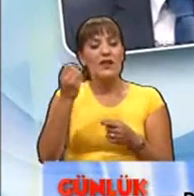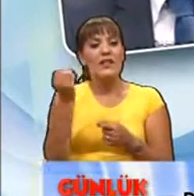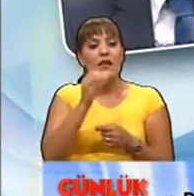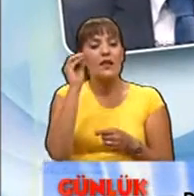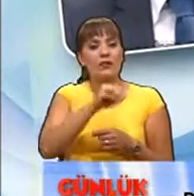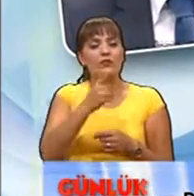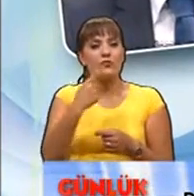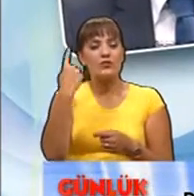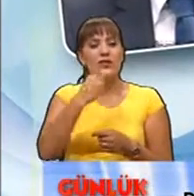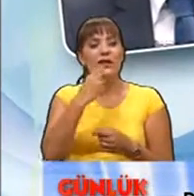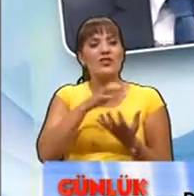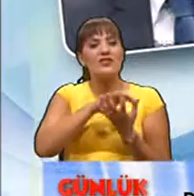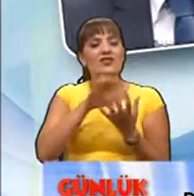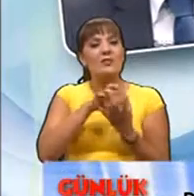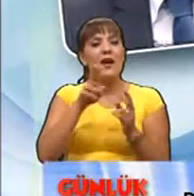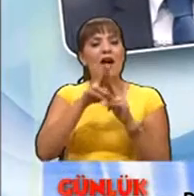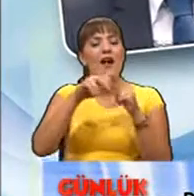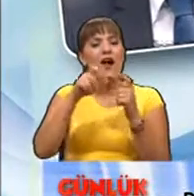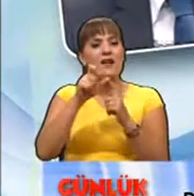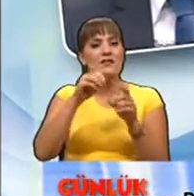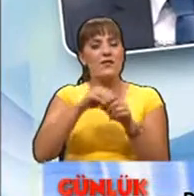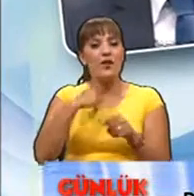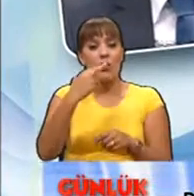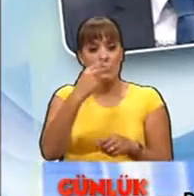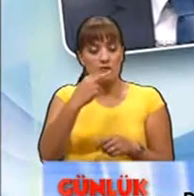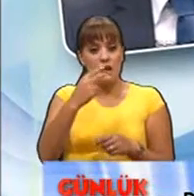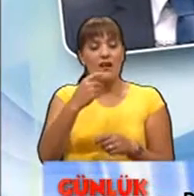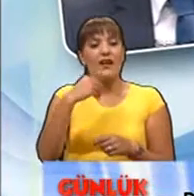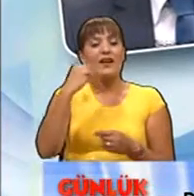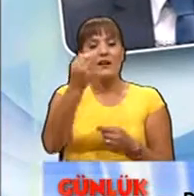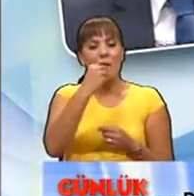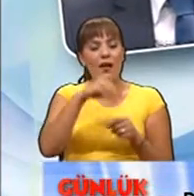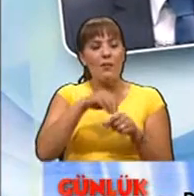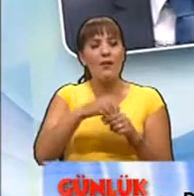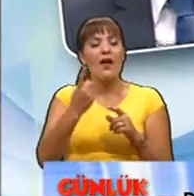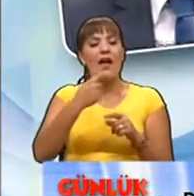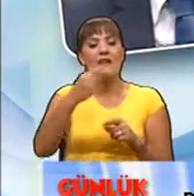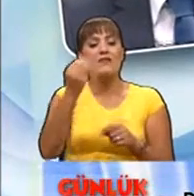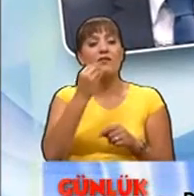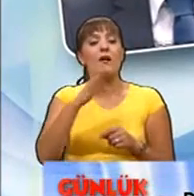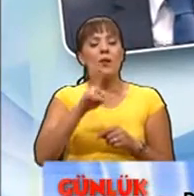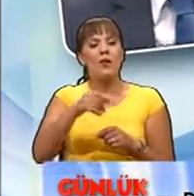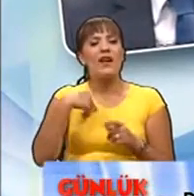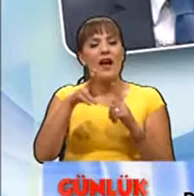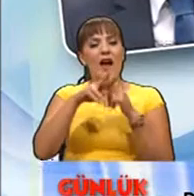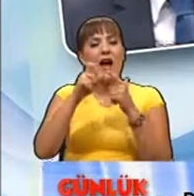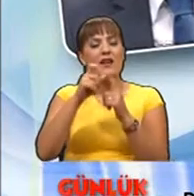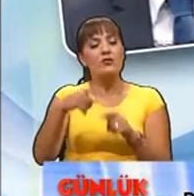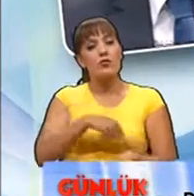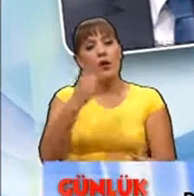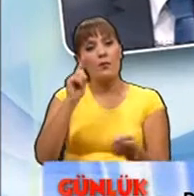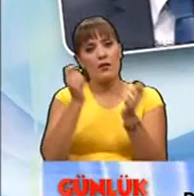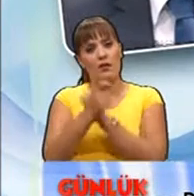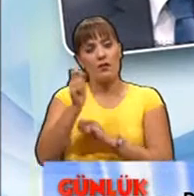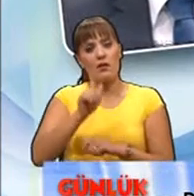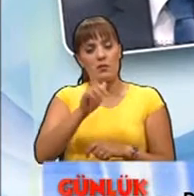çiğneme kaslarımız çünkü tabii. Aynı zamanda onlar öyle değil mi? Yani şöyle konuşmayı ve çiğnemeyi etkilemeden biz bu kasın fonksiyonunu normal şekle getirmemiz gerekiyor. Hı